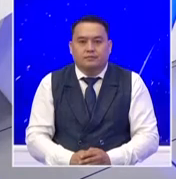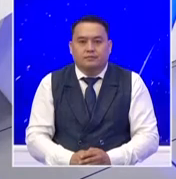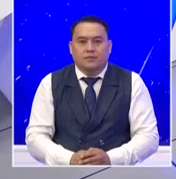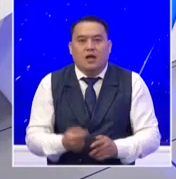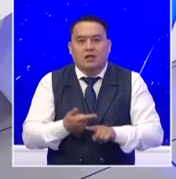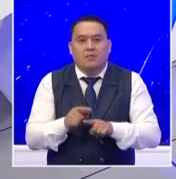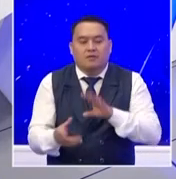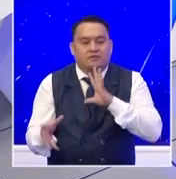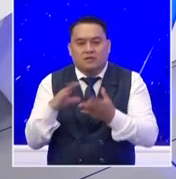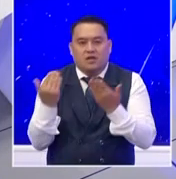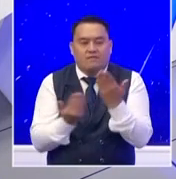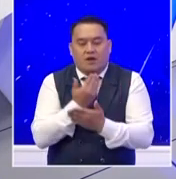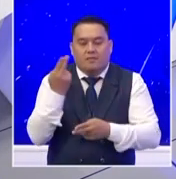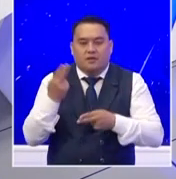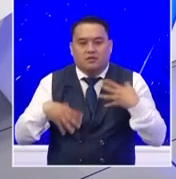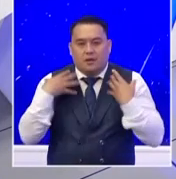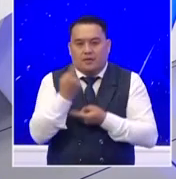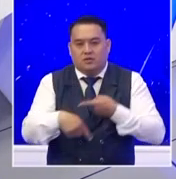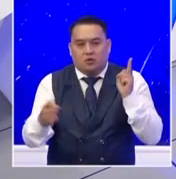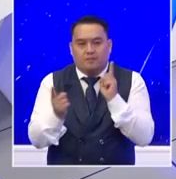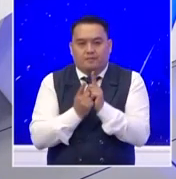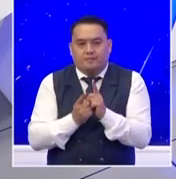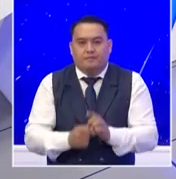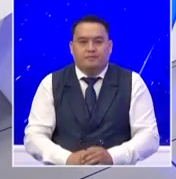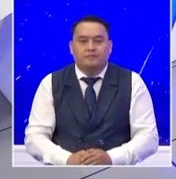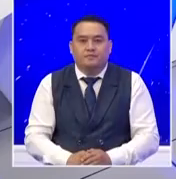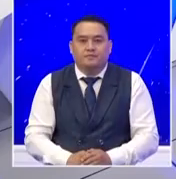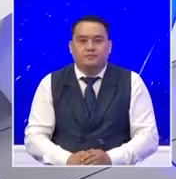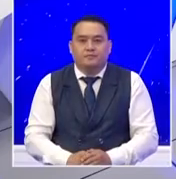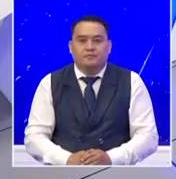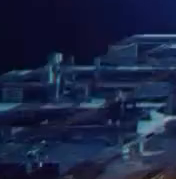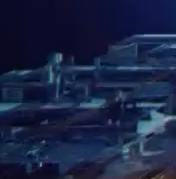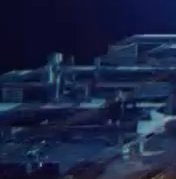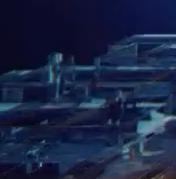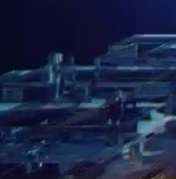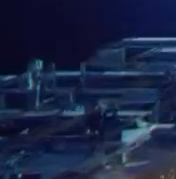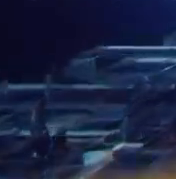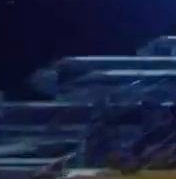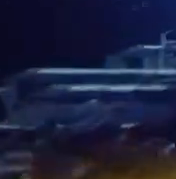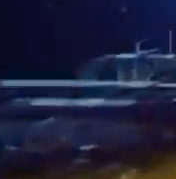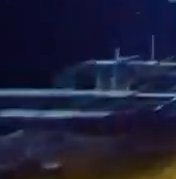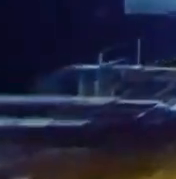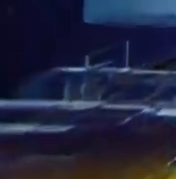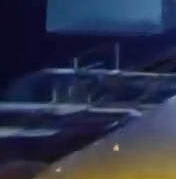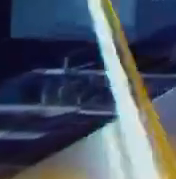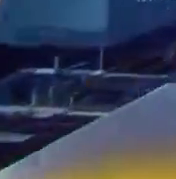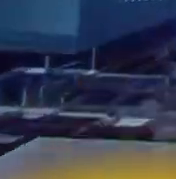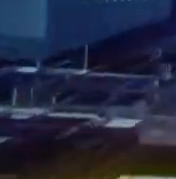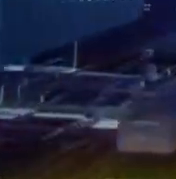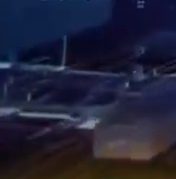Это была вся информация к этому часу. Спасибо за внимание. До свидания.